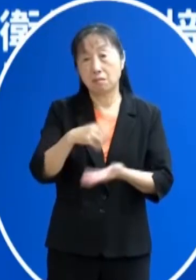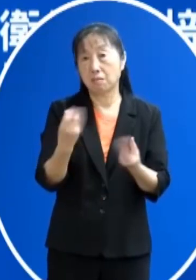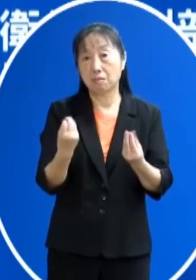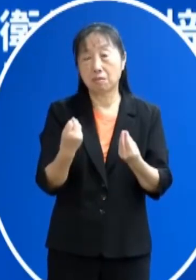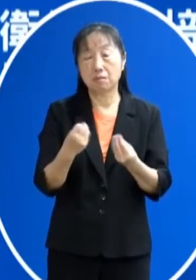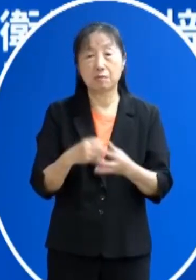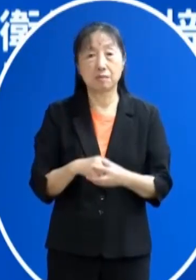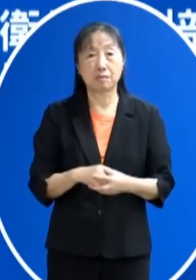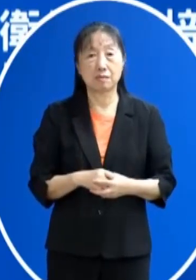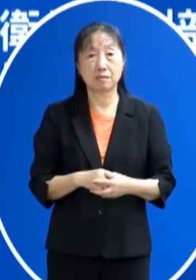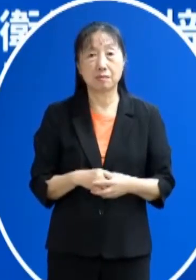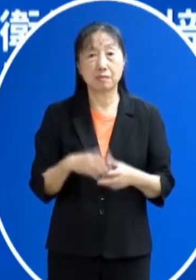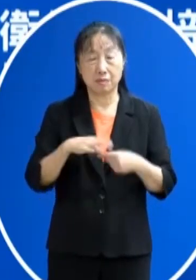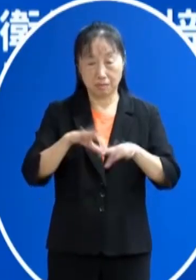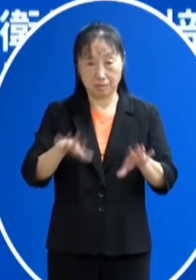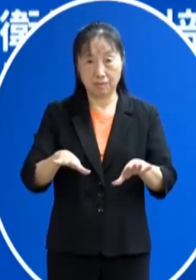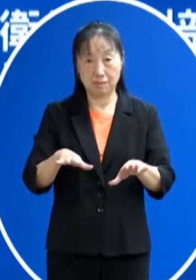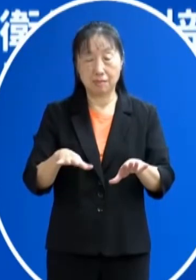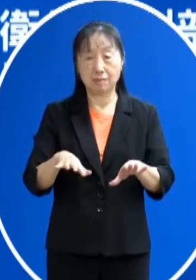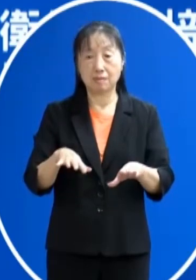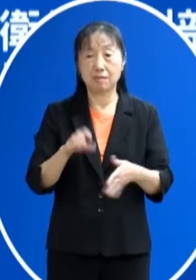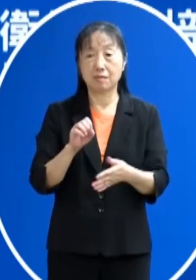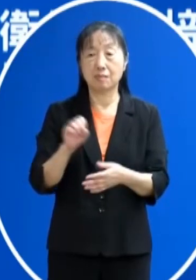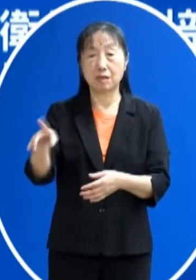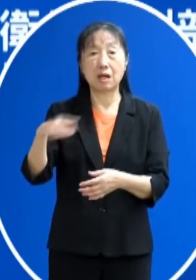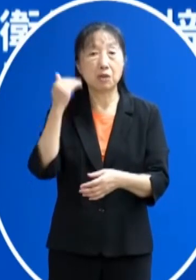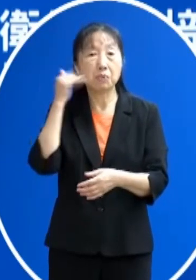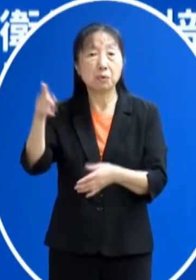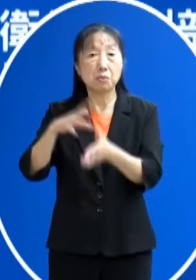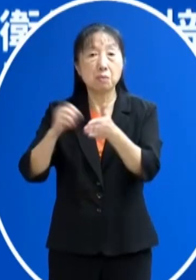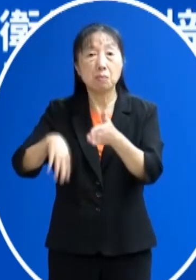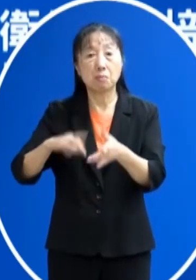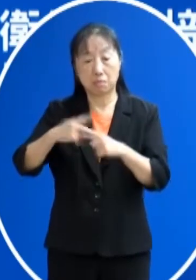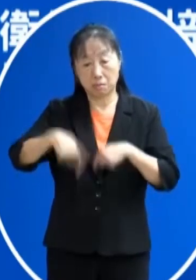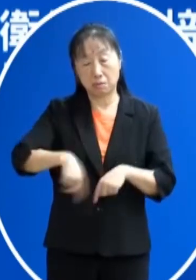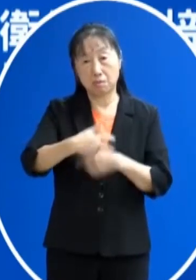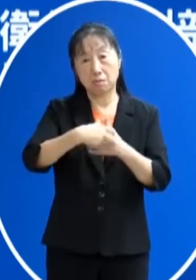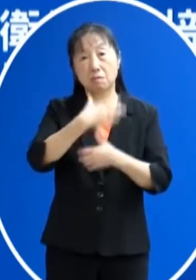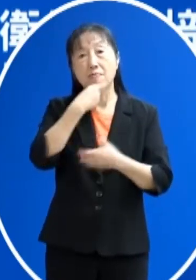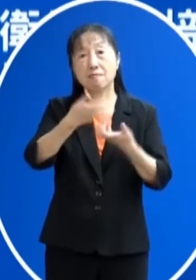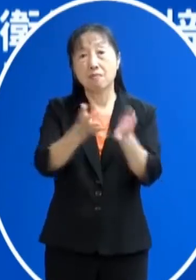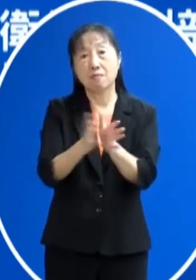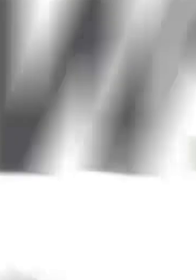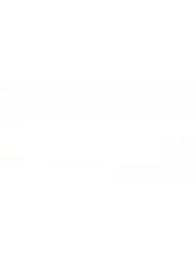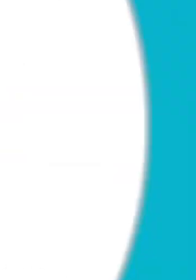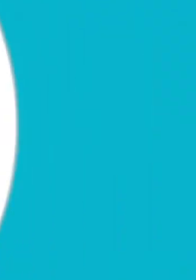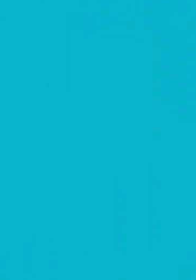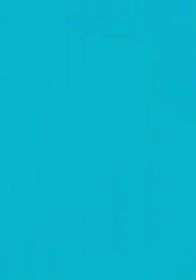所以我这里很肯定的跟你讲，跟我们这个卫福部无关，无关。